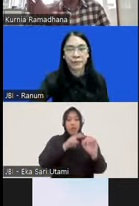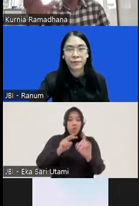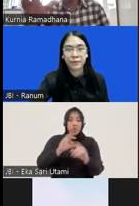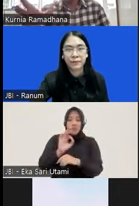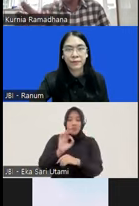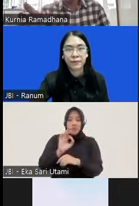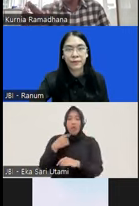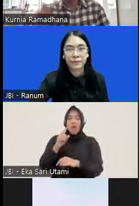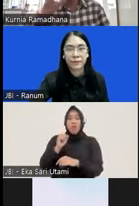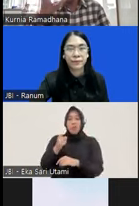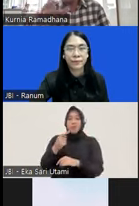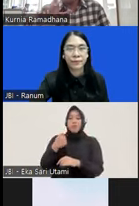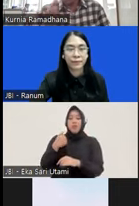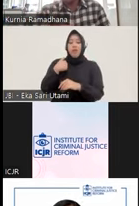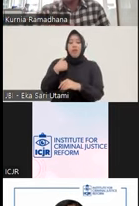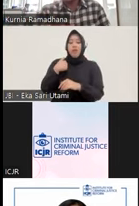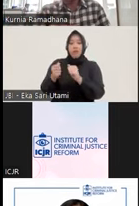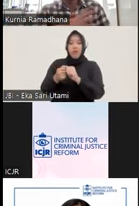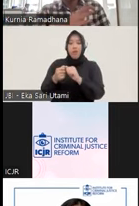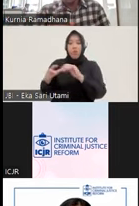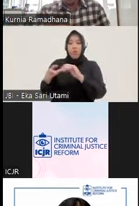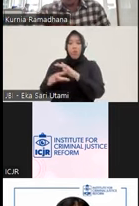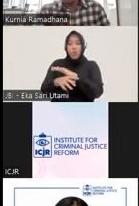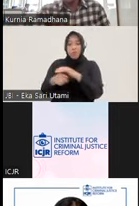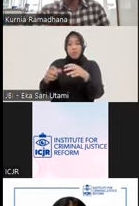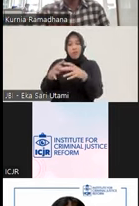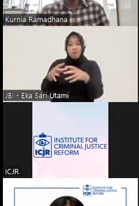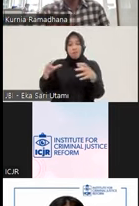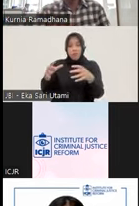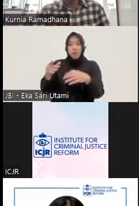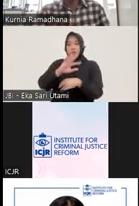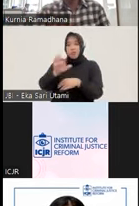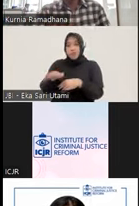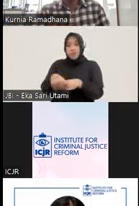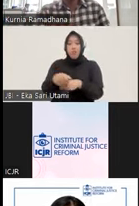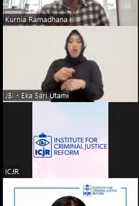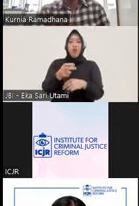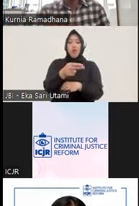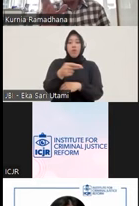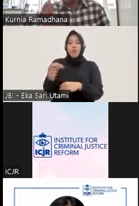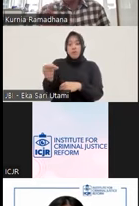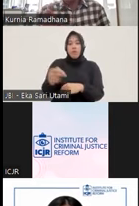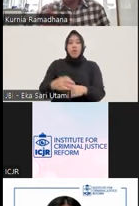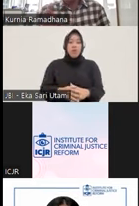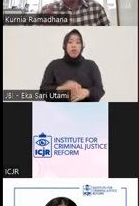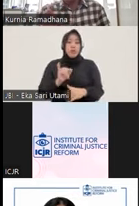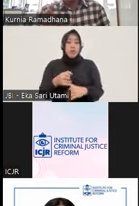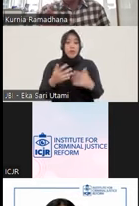praktik korupsi yang besar-besaran terjadi di seluruh Indonesia. Jadi,